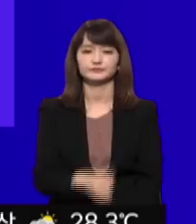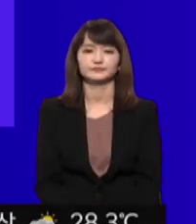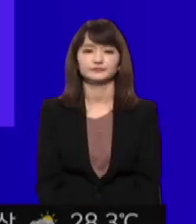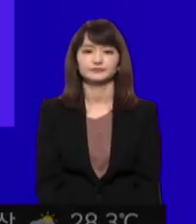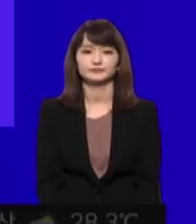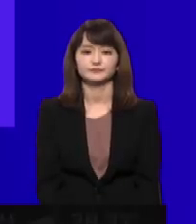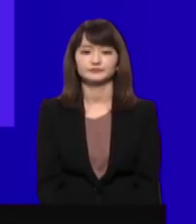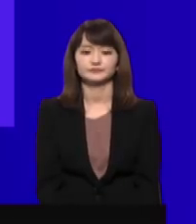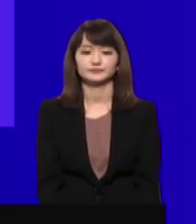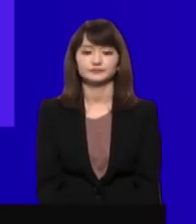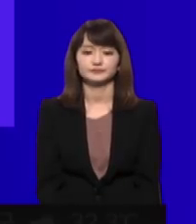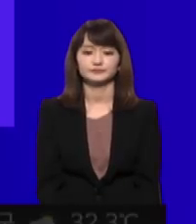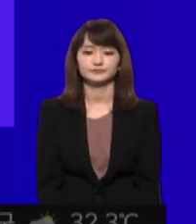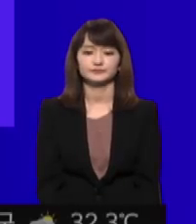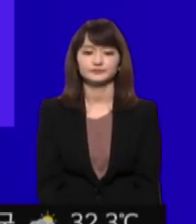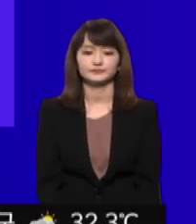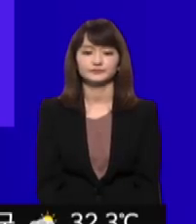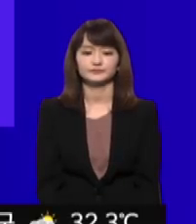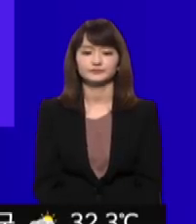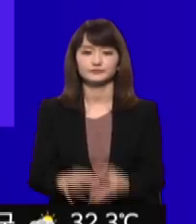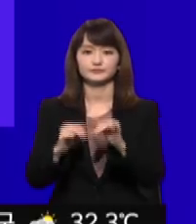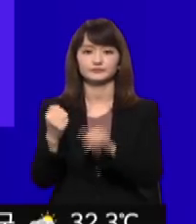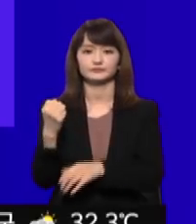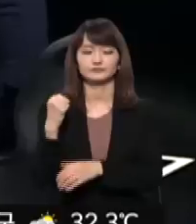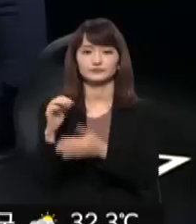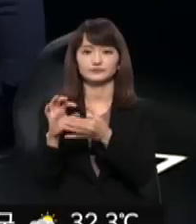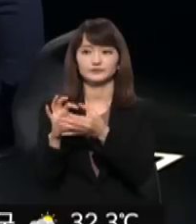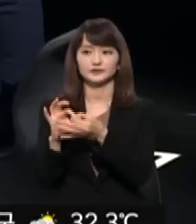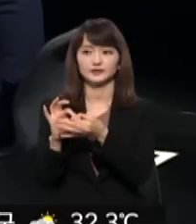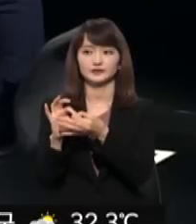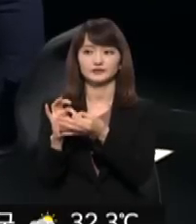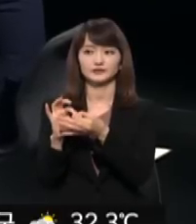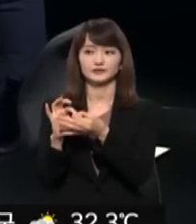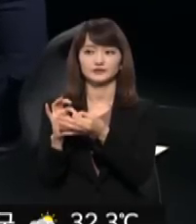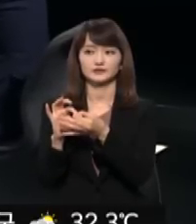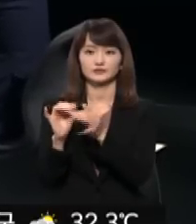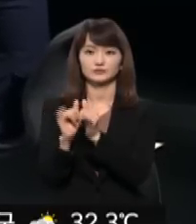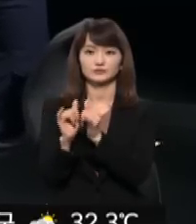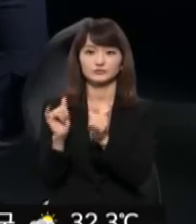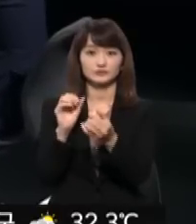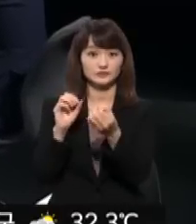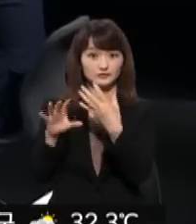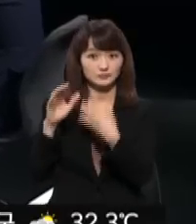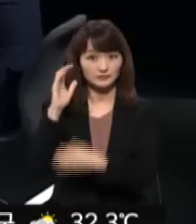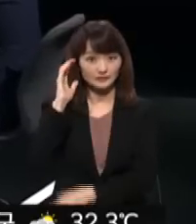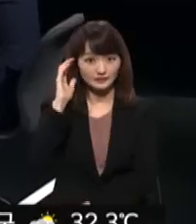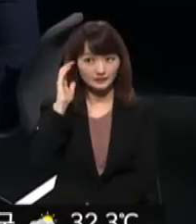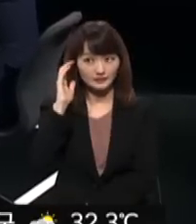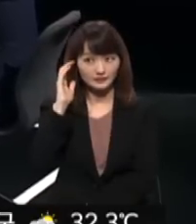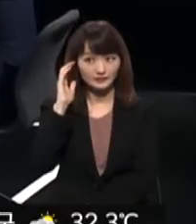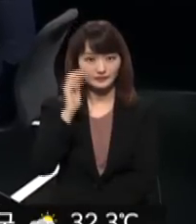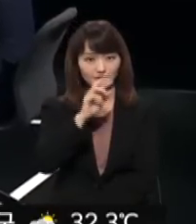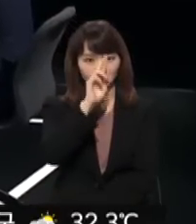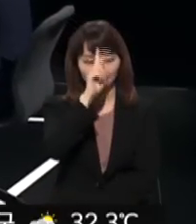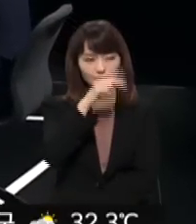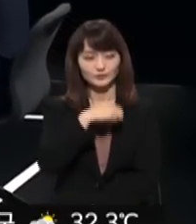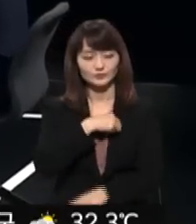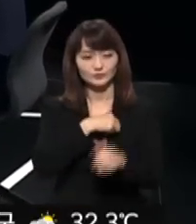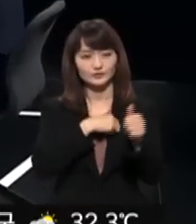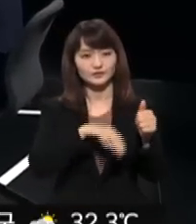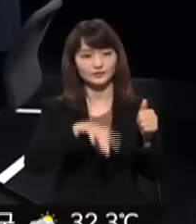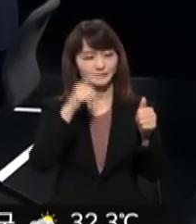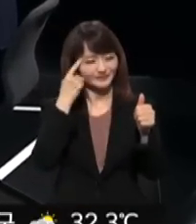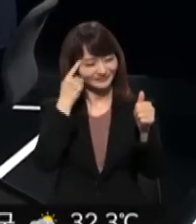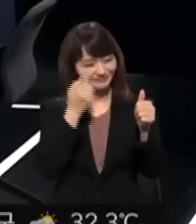있습니다 요거는 국민의 입주 패널들은 답변하기가 곤란할 수 있으니 제가 박원석 의원님한테